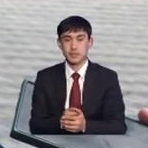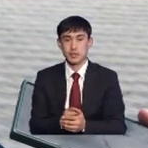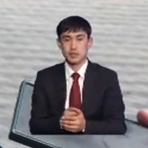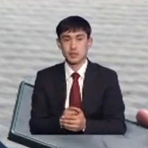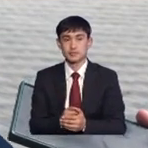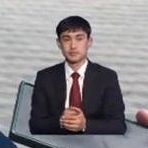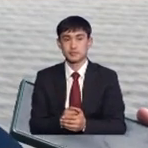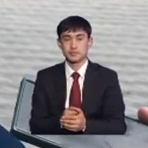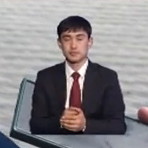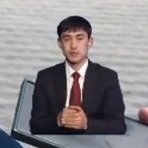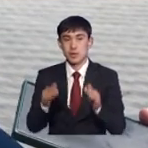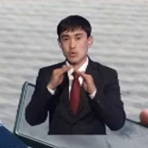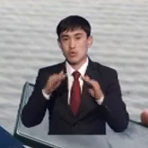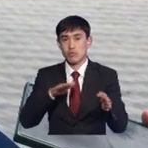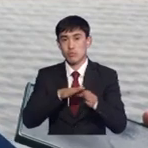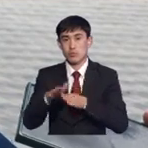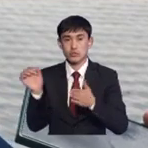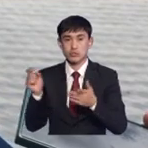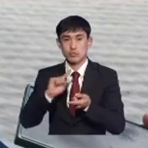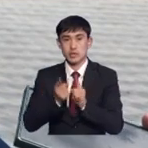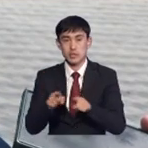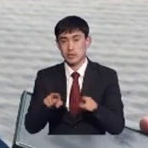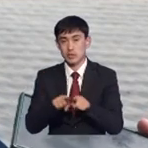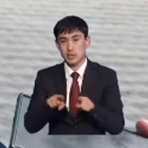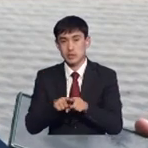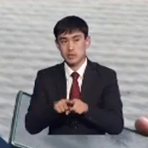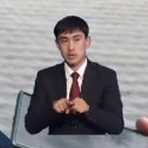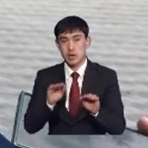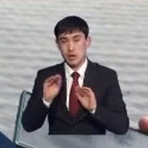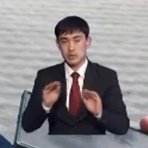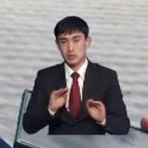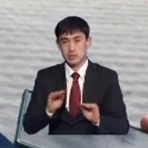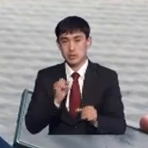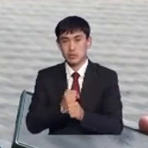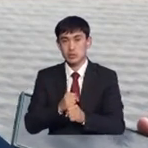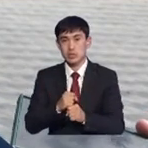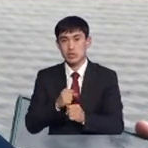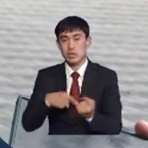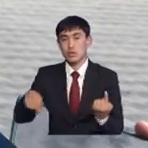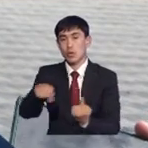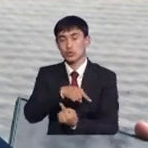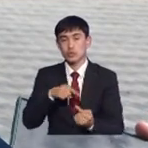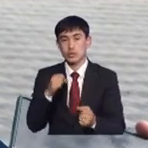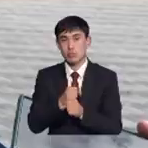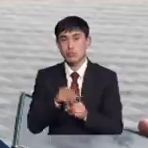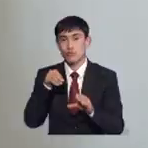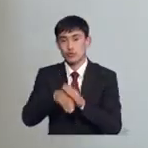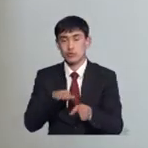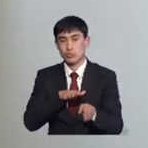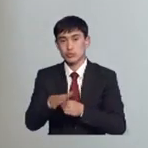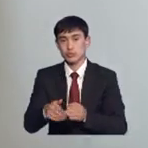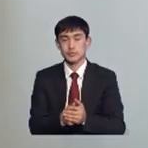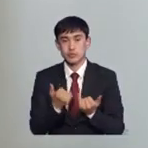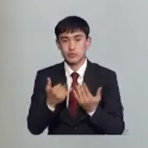допустим, кровлю полностью меняли, точно так же отделочные работы и наружные работы полностью входят.